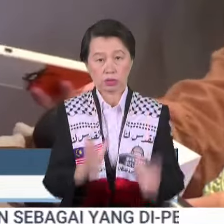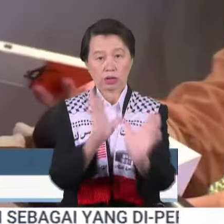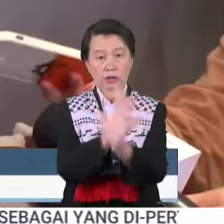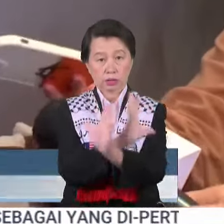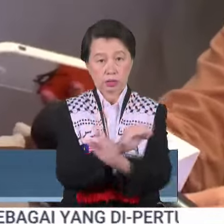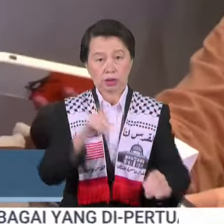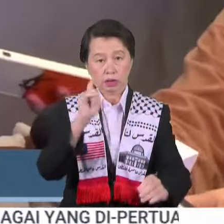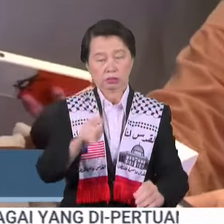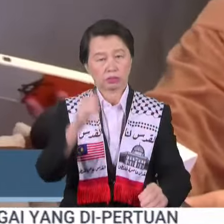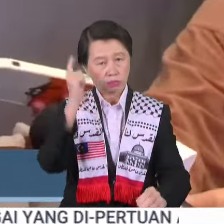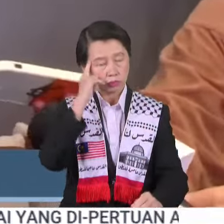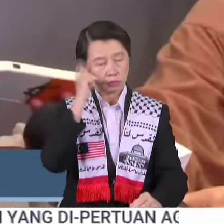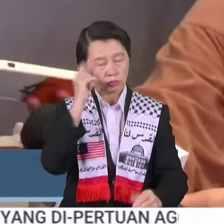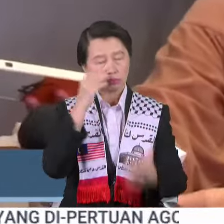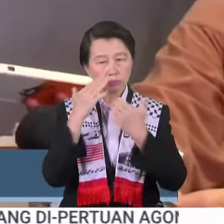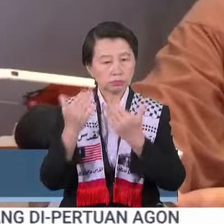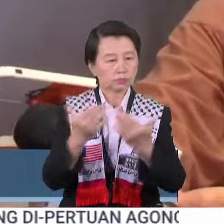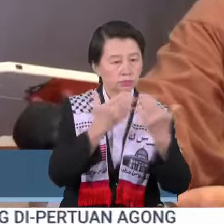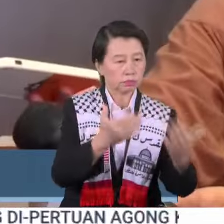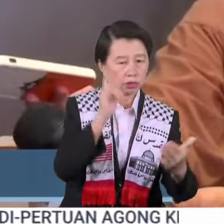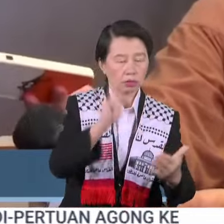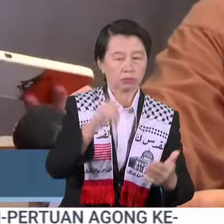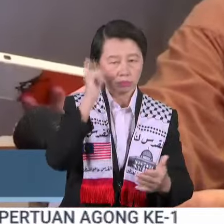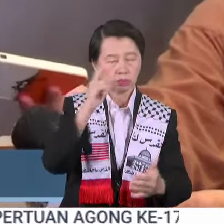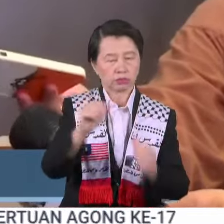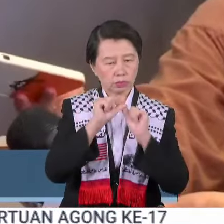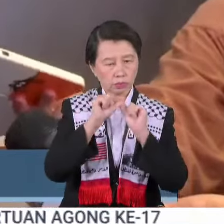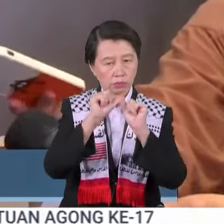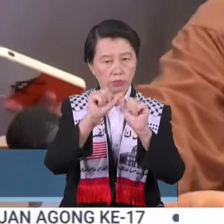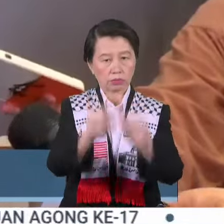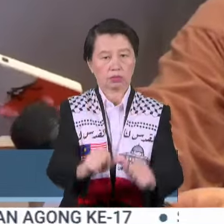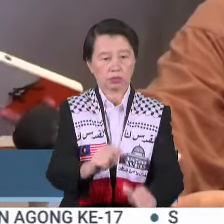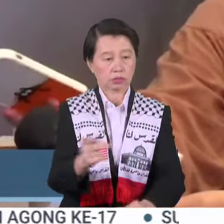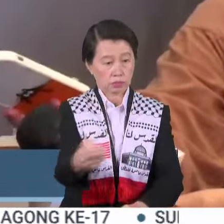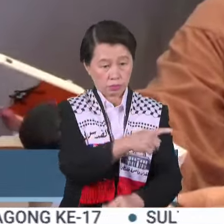appreciate this but we also to